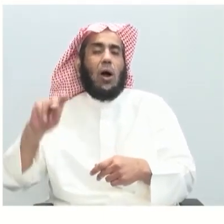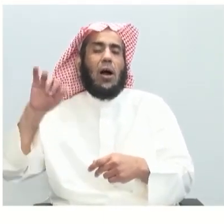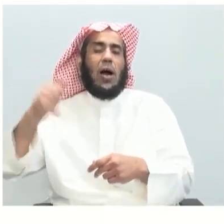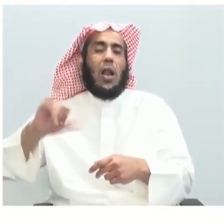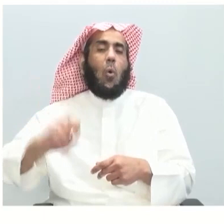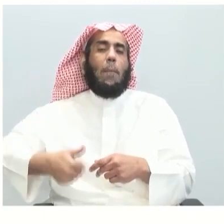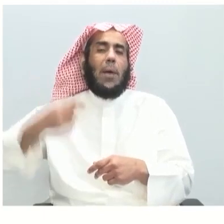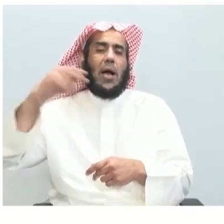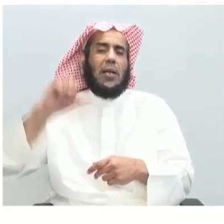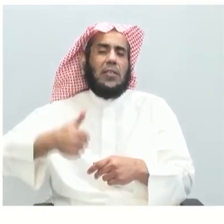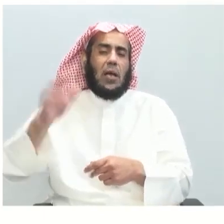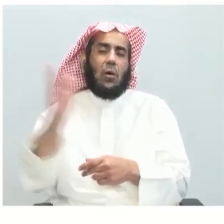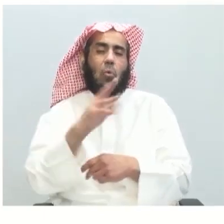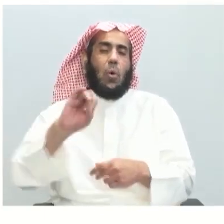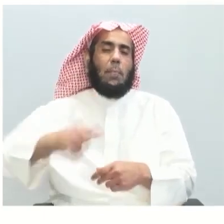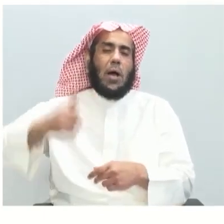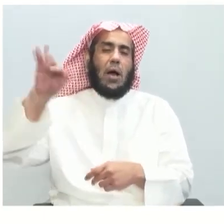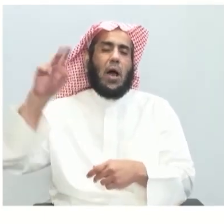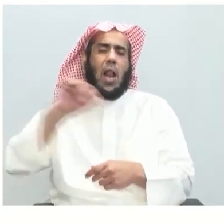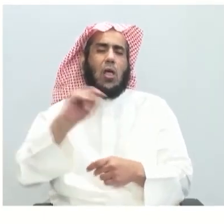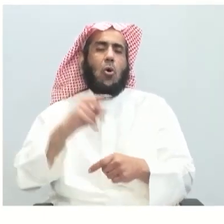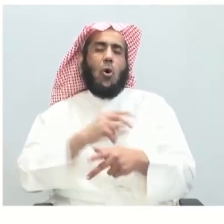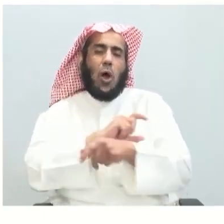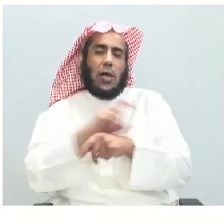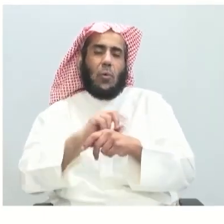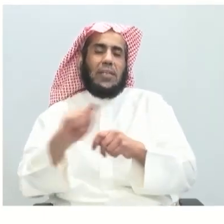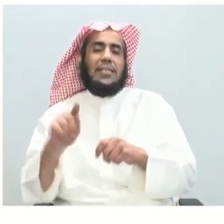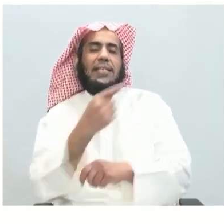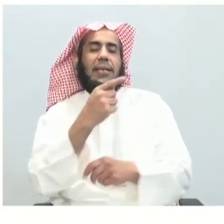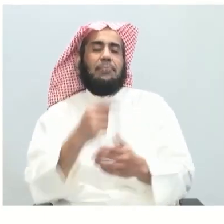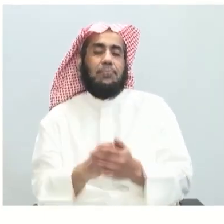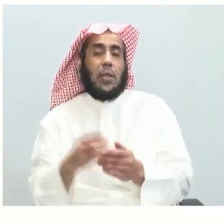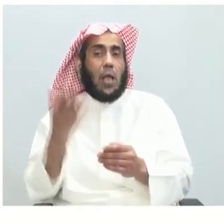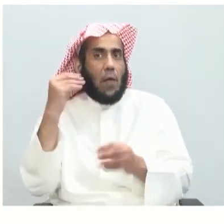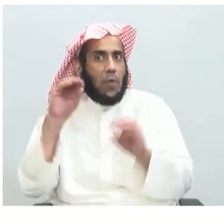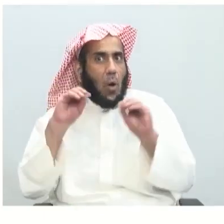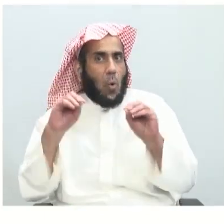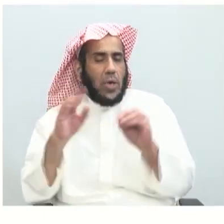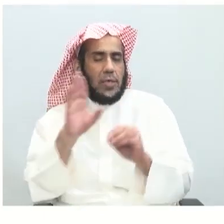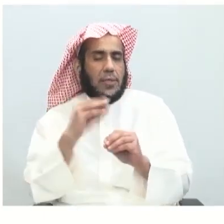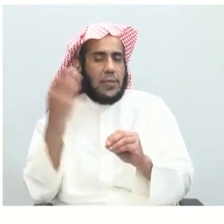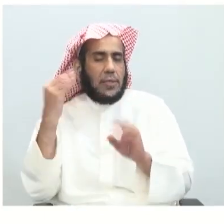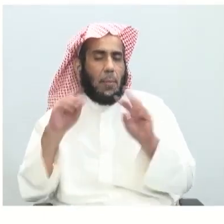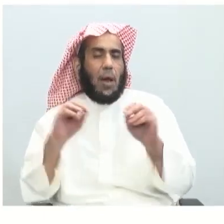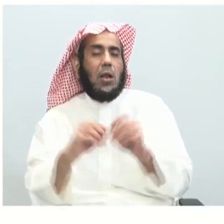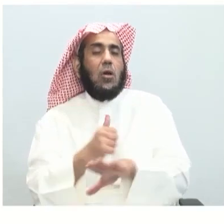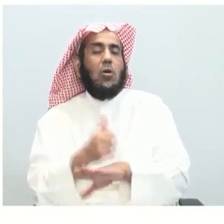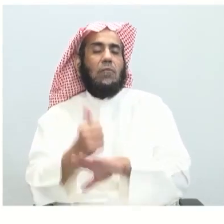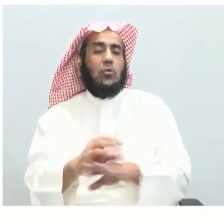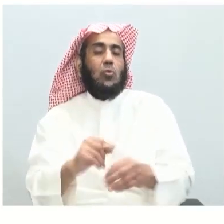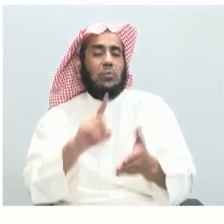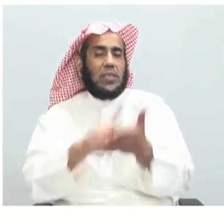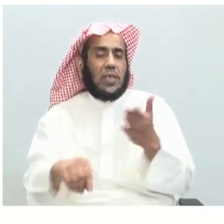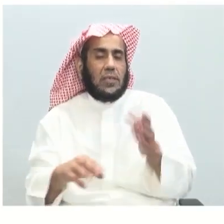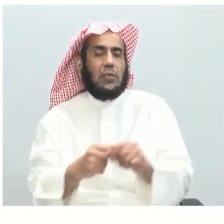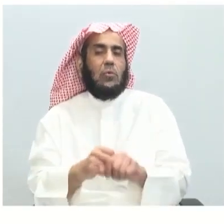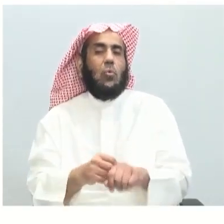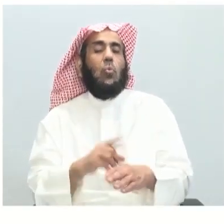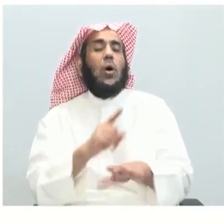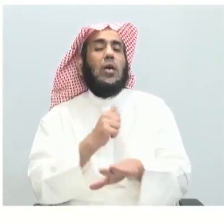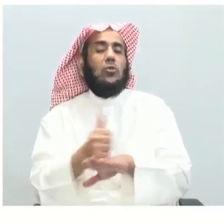خلا هذه هي ادوات الاستثناء التي عرفتها سابقا التي ذكرنا اذا في سوق الشرط وفي اسلوب